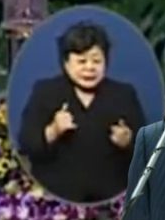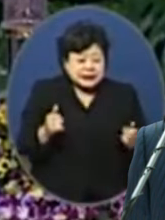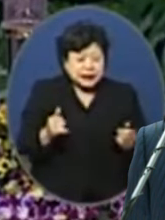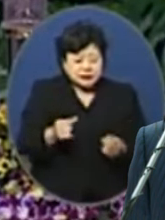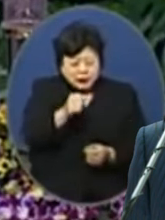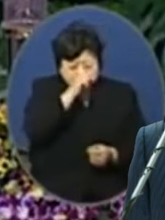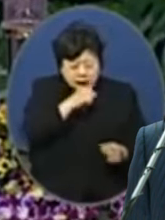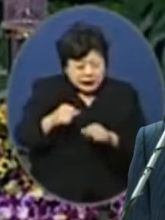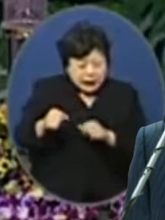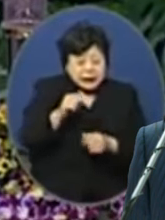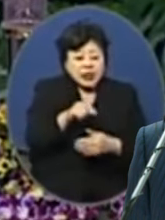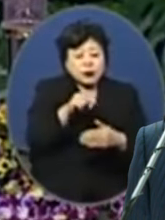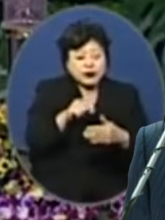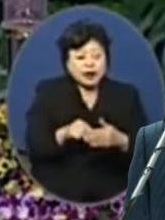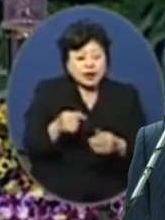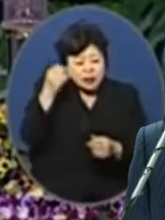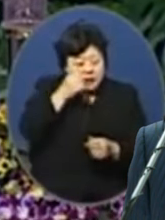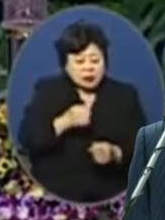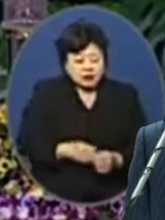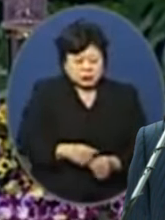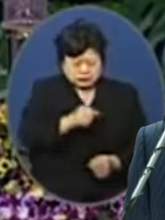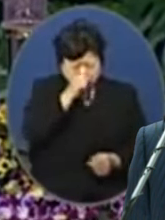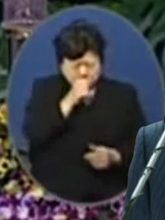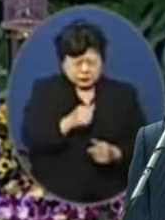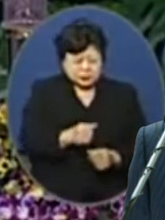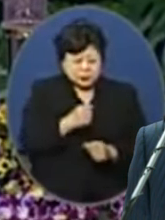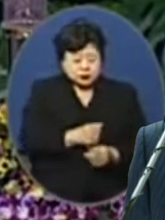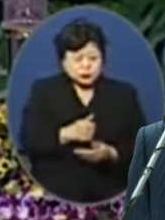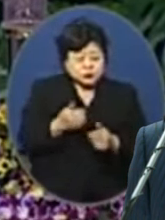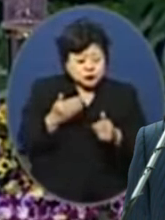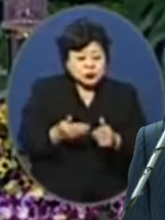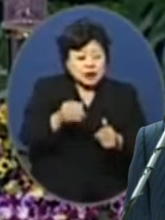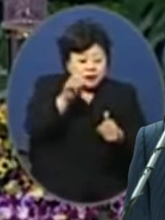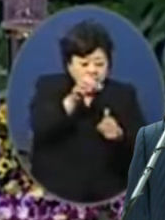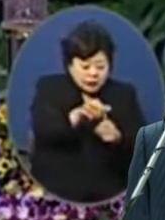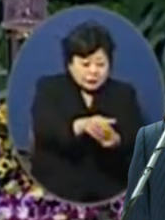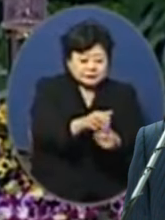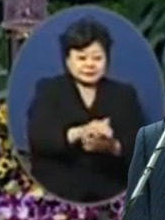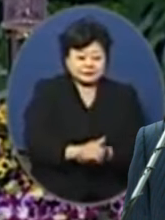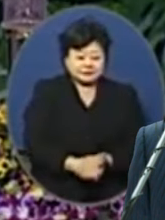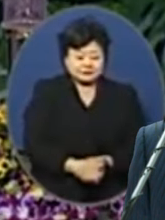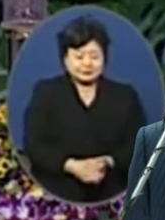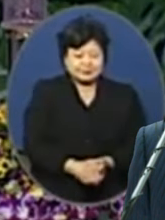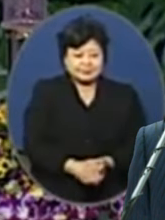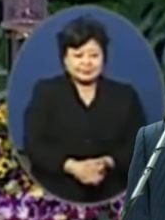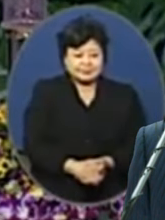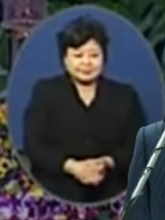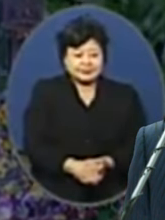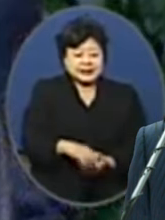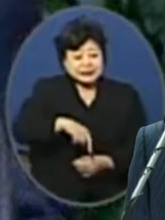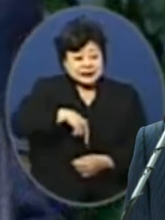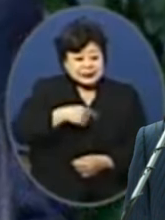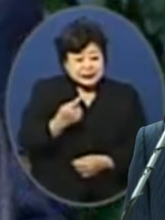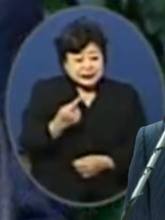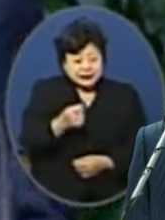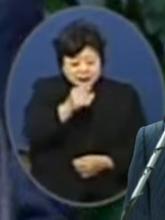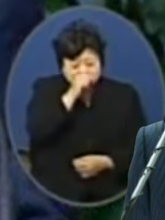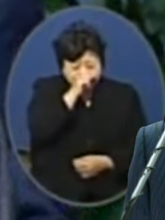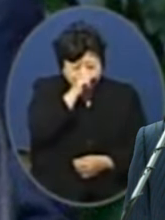선을 하는 가운데 그 영혼을 미쁘신 창조주께 할지어다 자기가